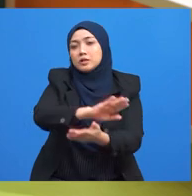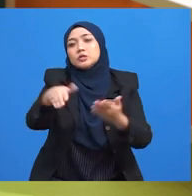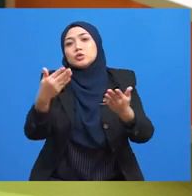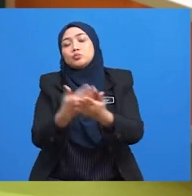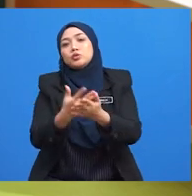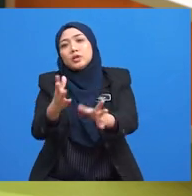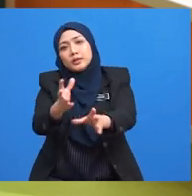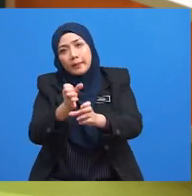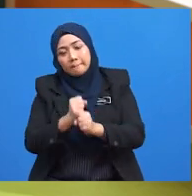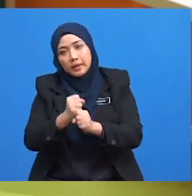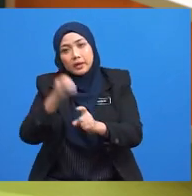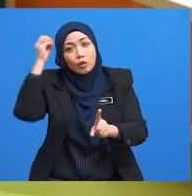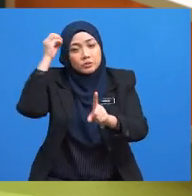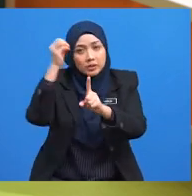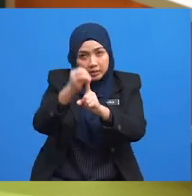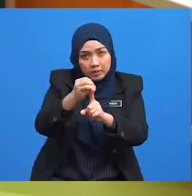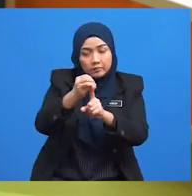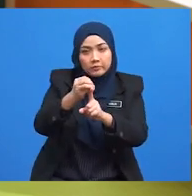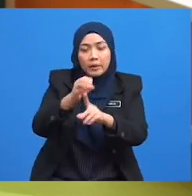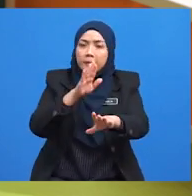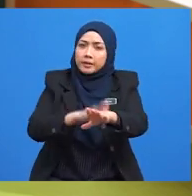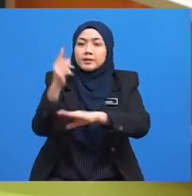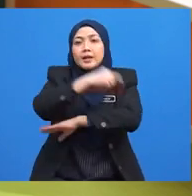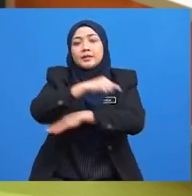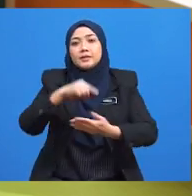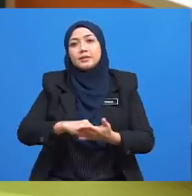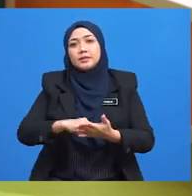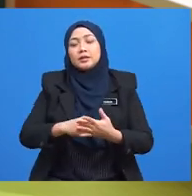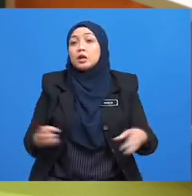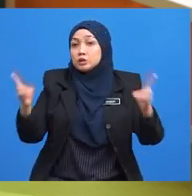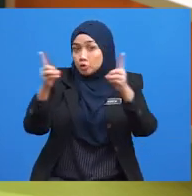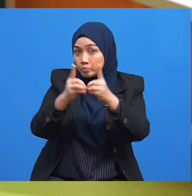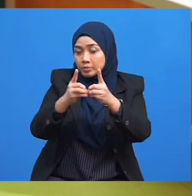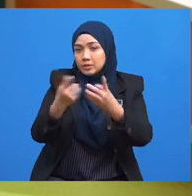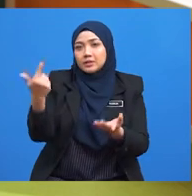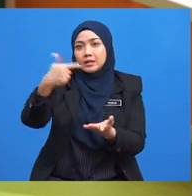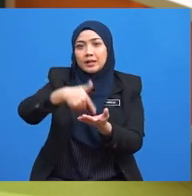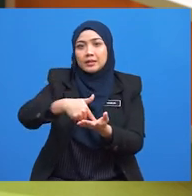menguasai objektif pembelajaran kita pada hari ini. Sehingga kita berjumpa lagi.